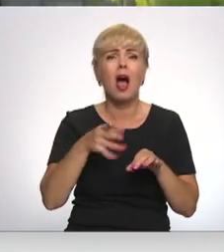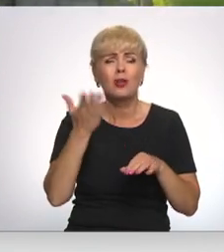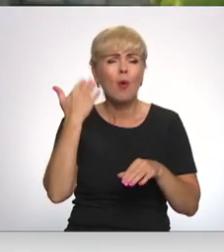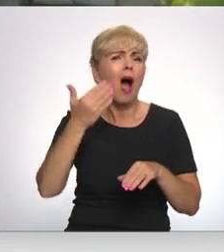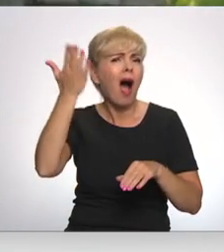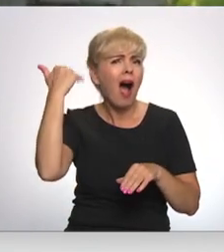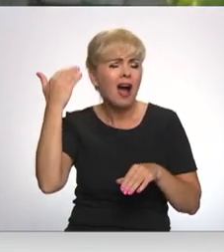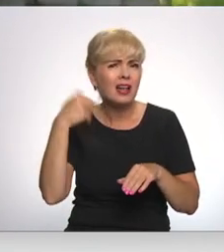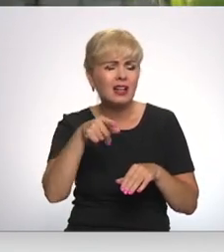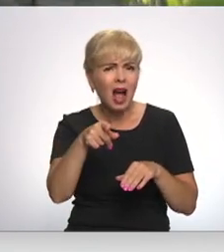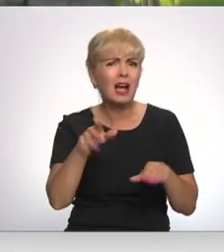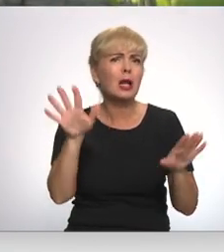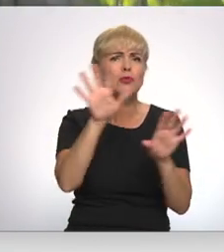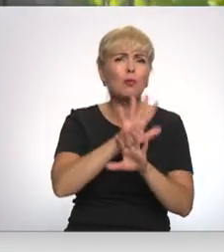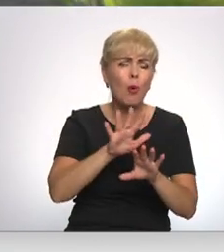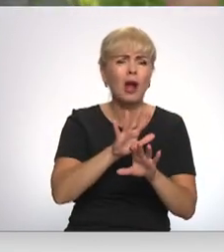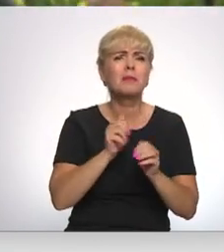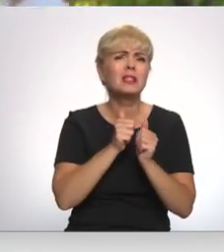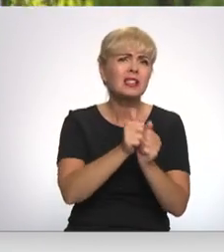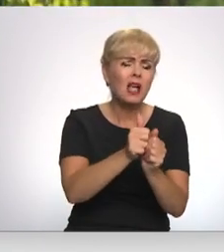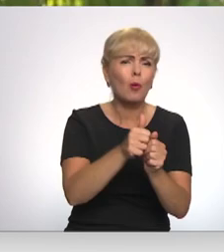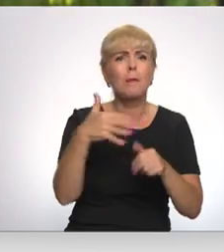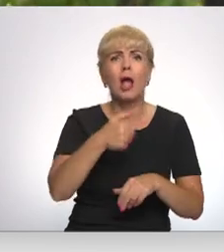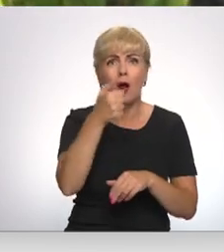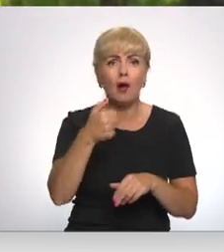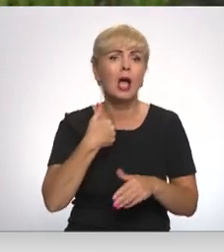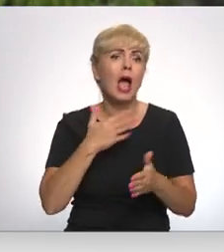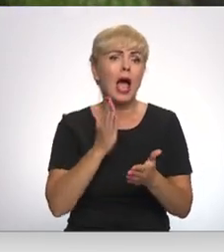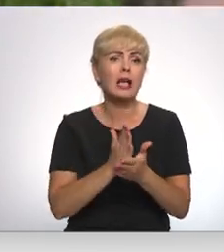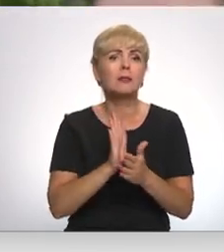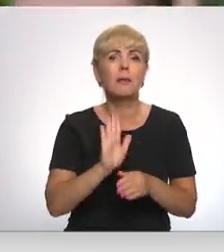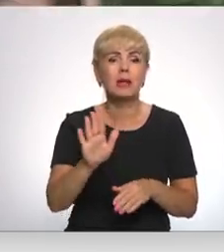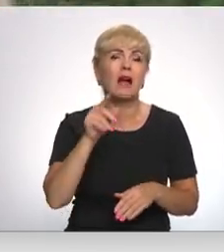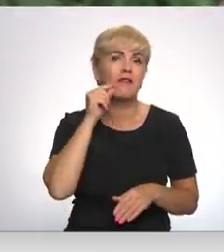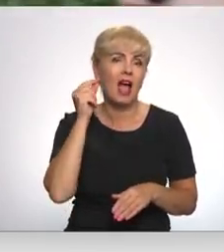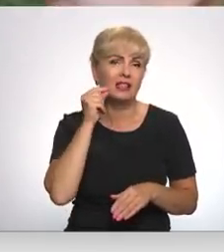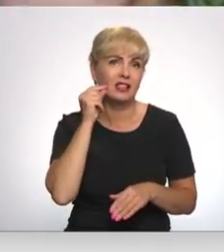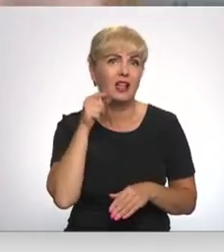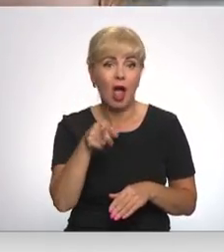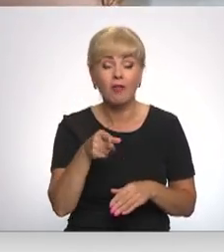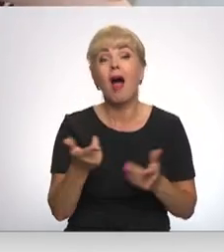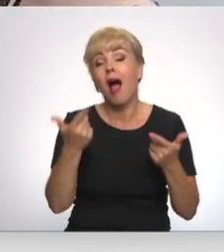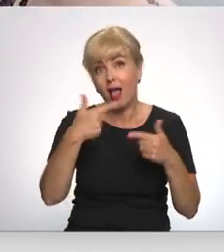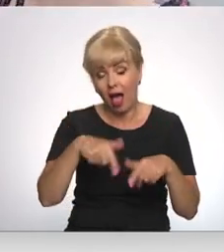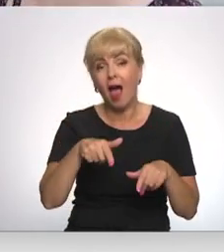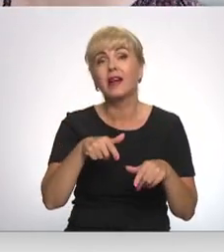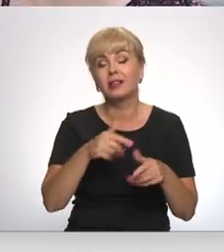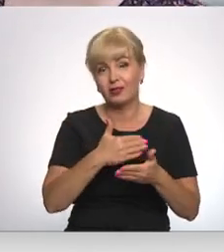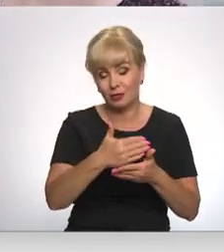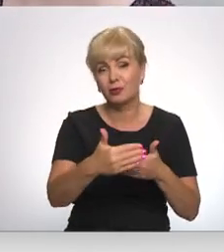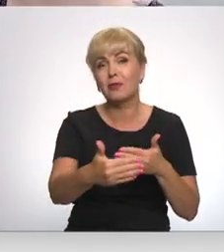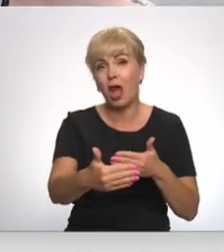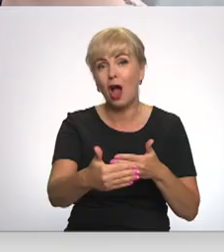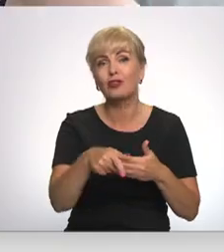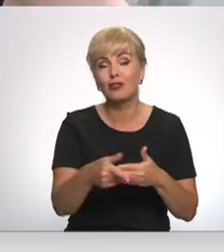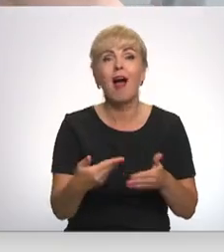rēgiem, kas mums ir sekojuši 50 gadus. Un es esmu desu savu vectēvu šeit. Laiks iet uz priekšu, un šodien mēs